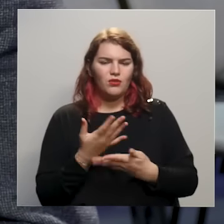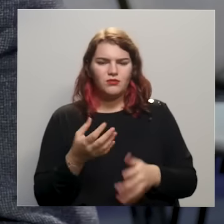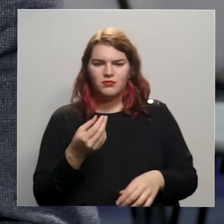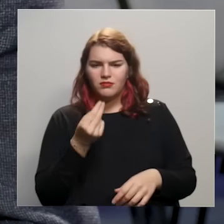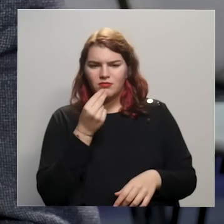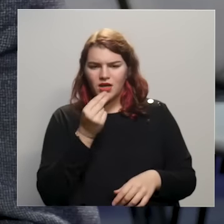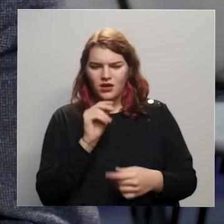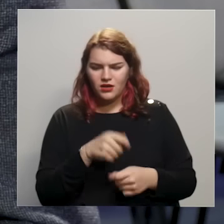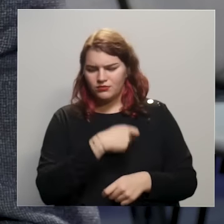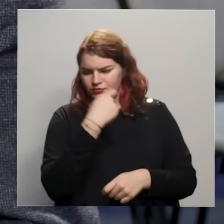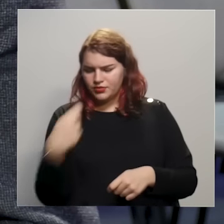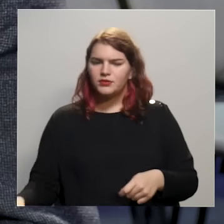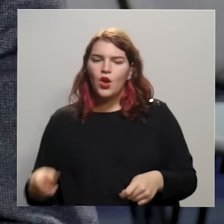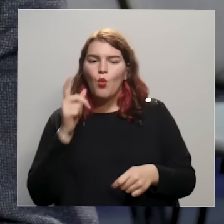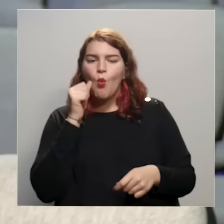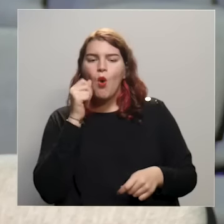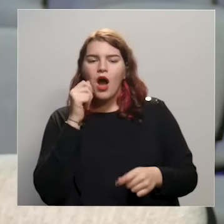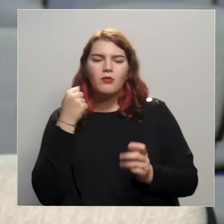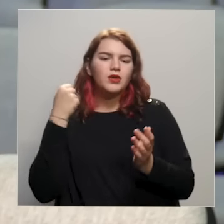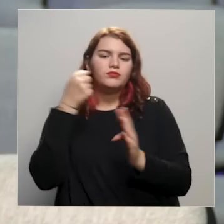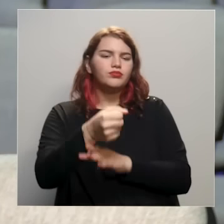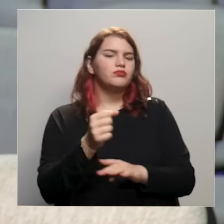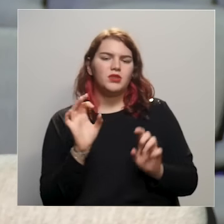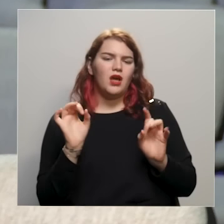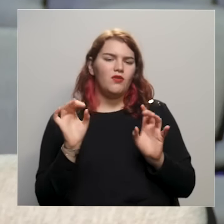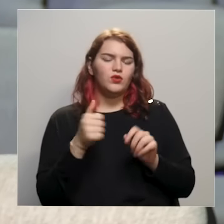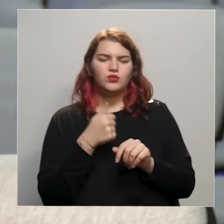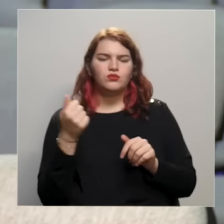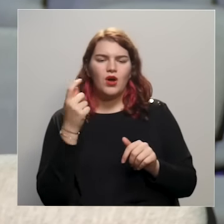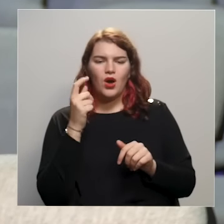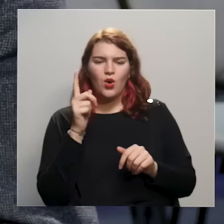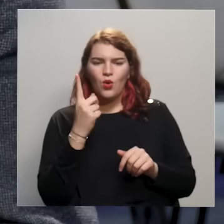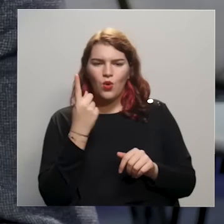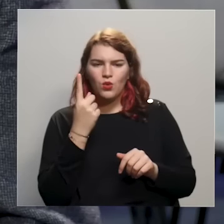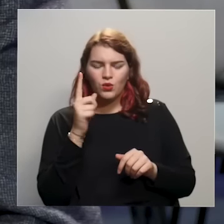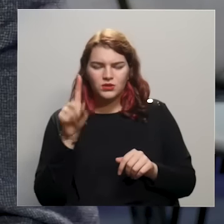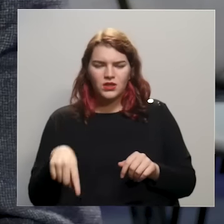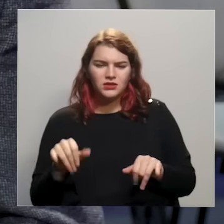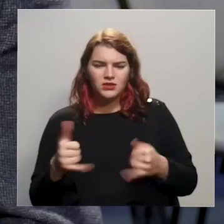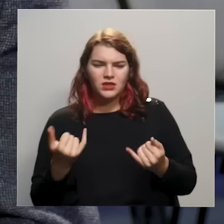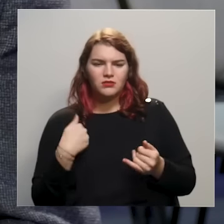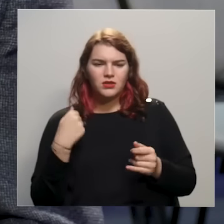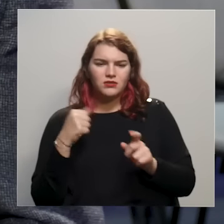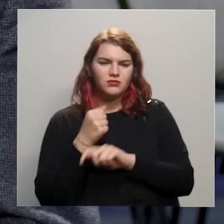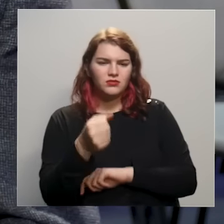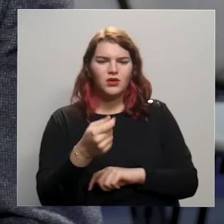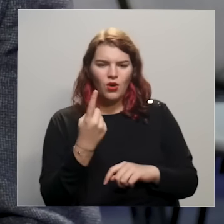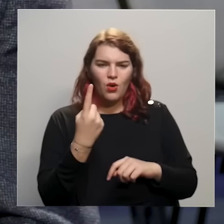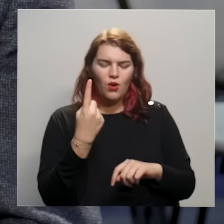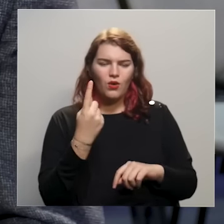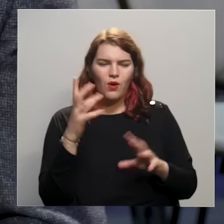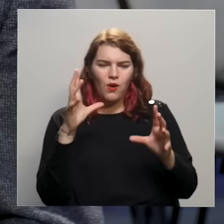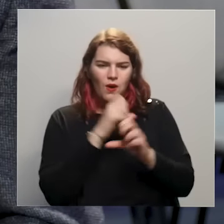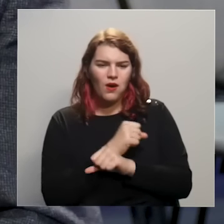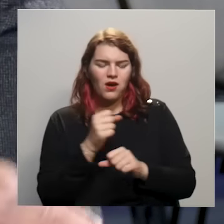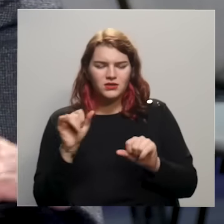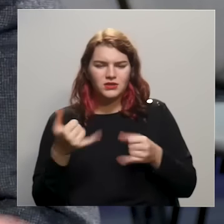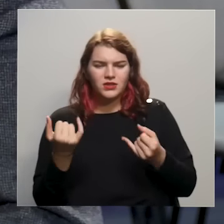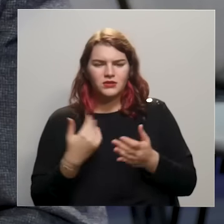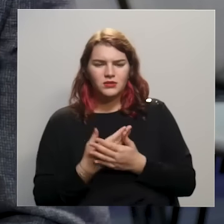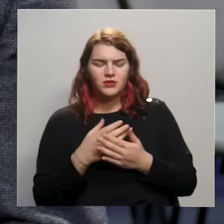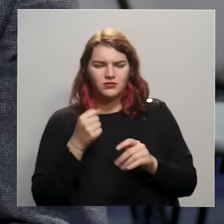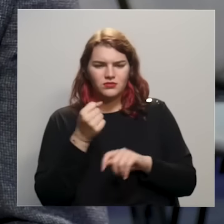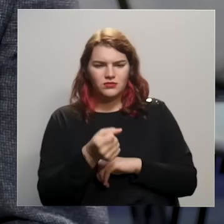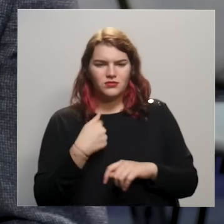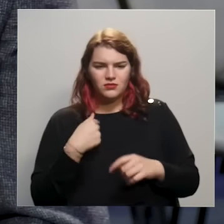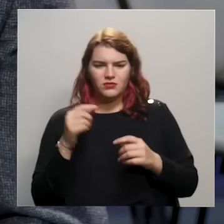aruncam. Dar nu loviați oameni? Nu. O singură dată am lovit-o și atunci a fost noaptea pucăinței mele. Când am lovit-o pe ea,